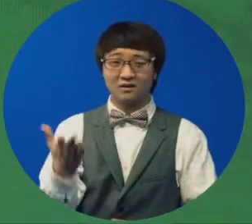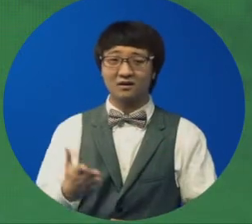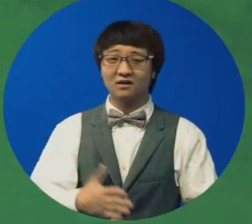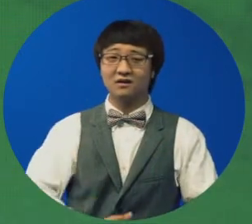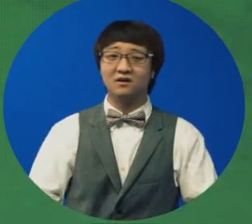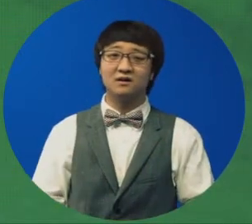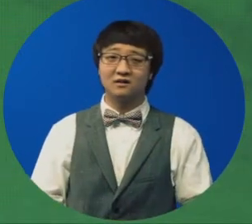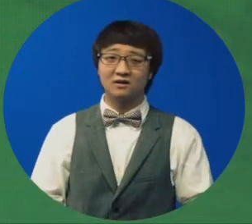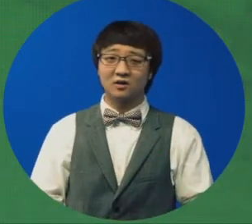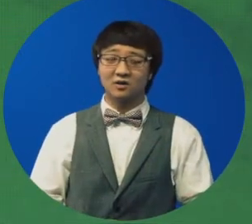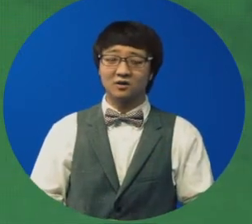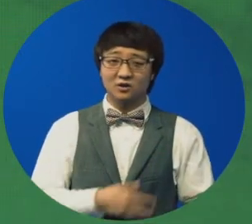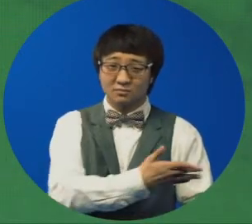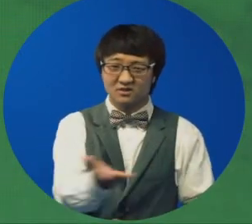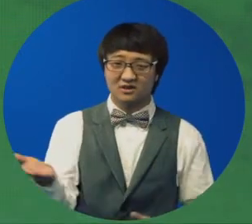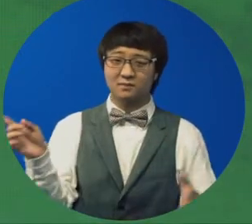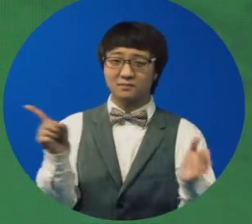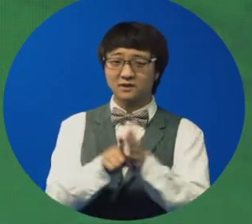믿음이란 무엇일까요?